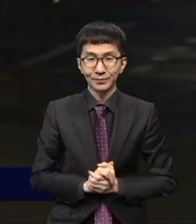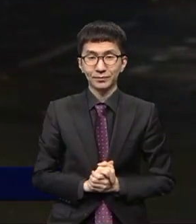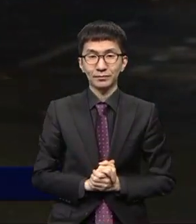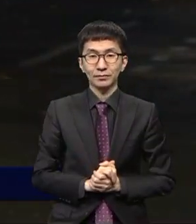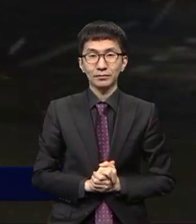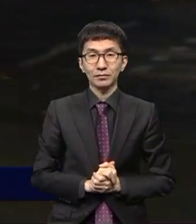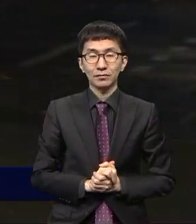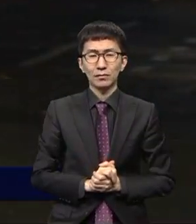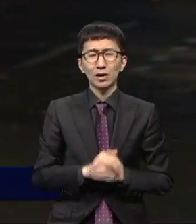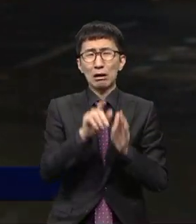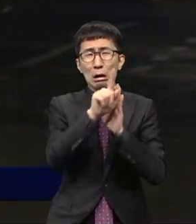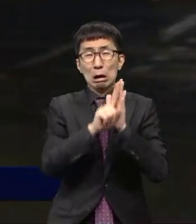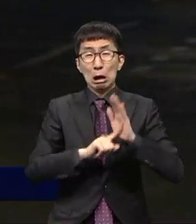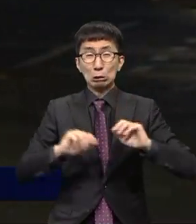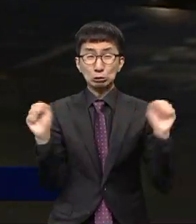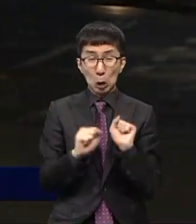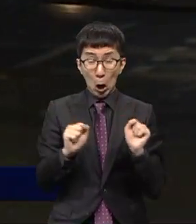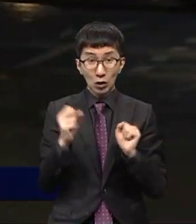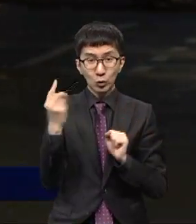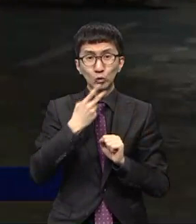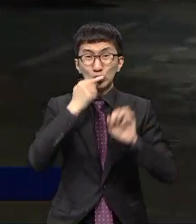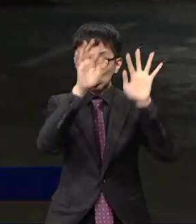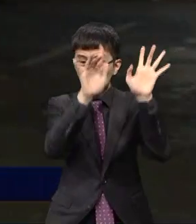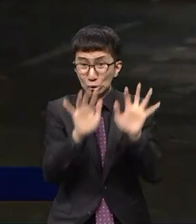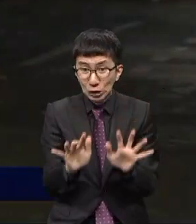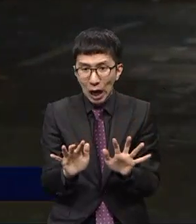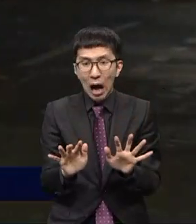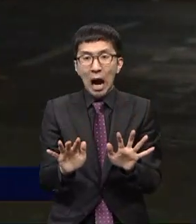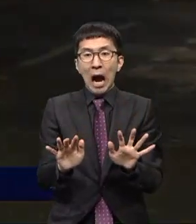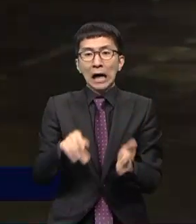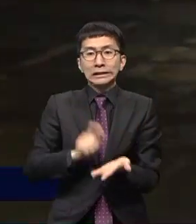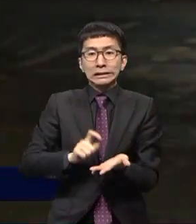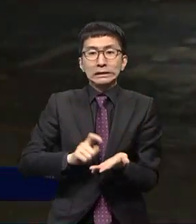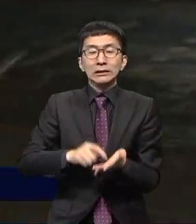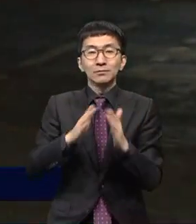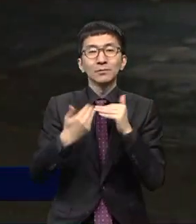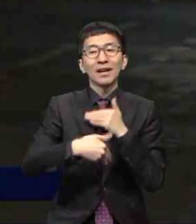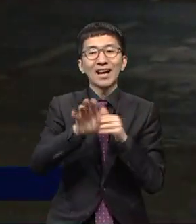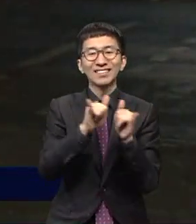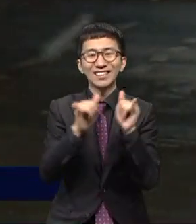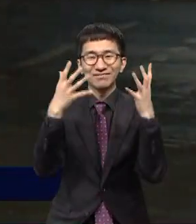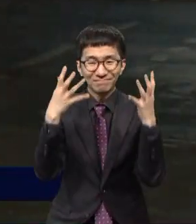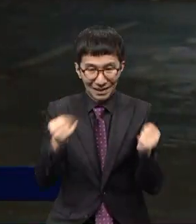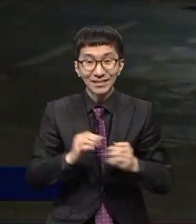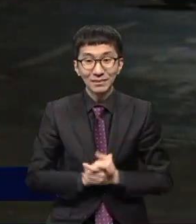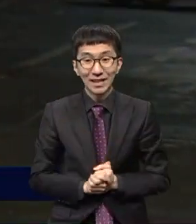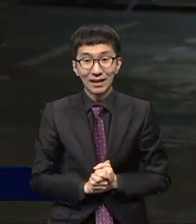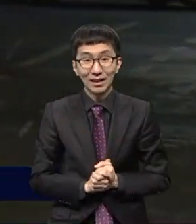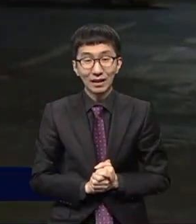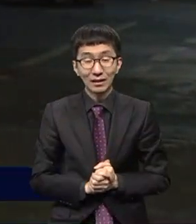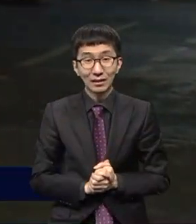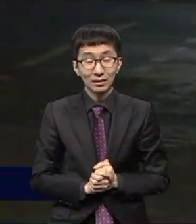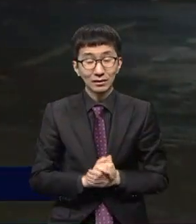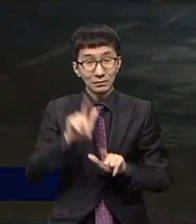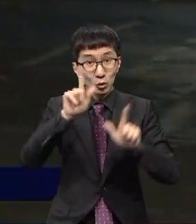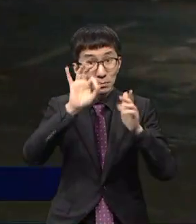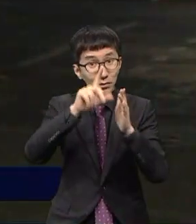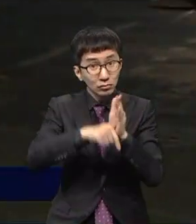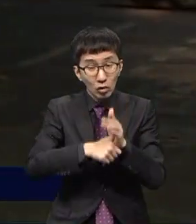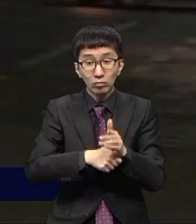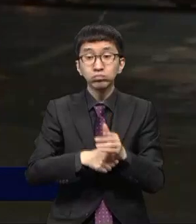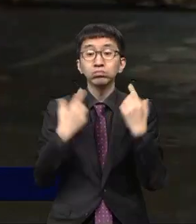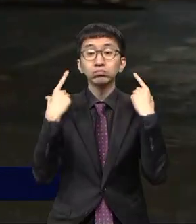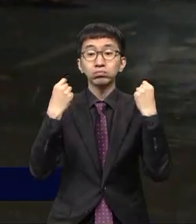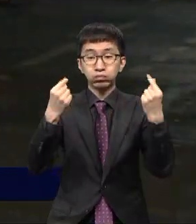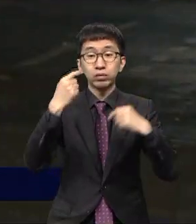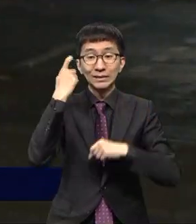네, 영하의 추위에 큰눈 소식까지 전해져서인지 서둘러 퇴근한 시민들이 많았습니다. 현재 도심 교통 상황은 평소 상황과 크게